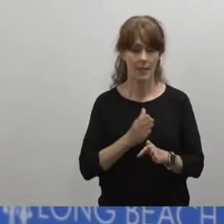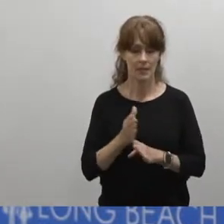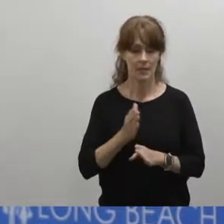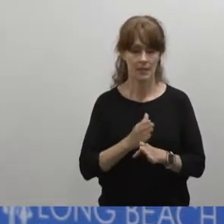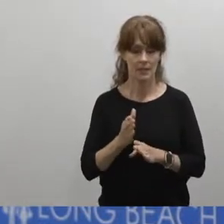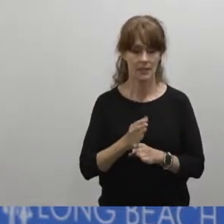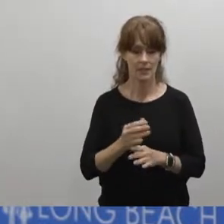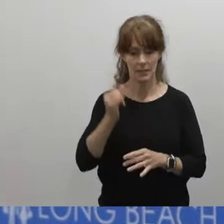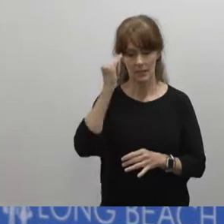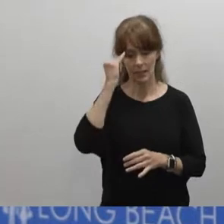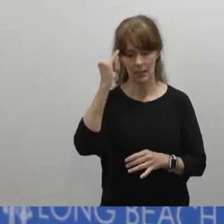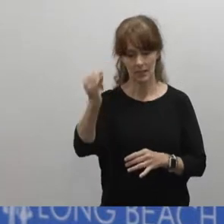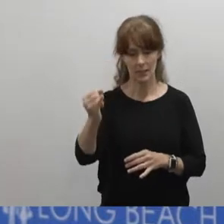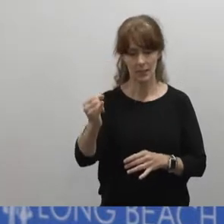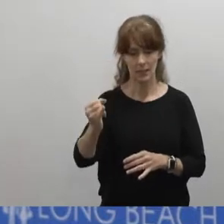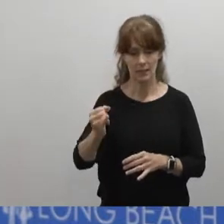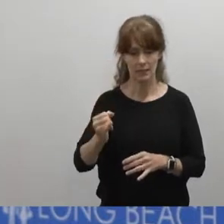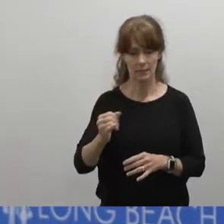Đó chả ơn.